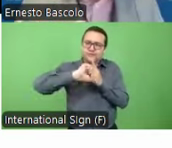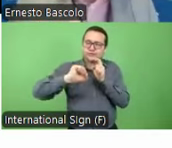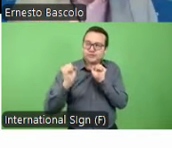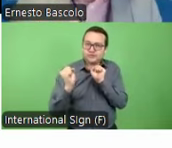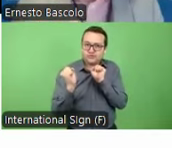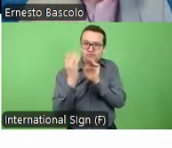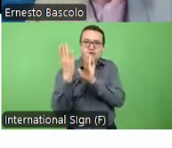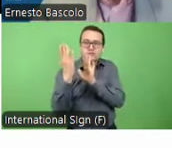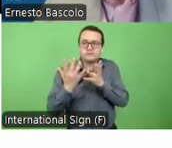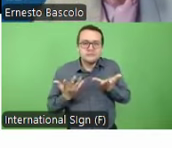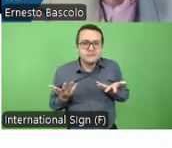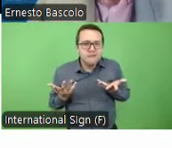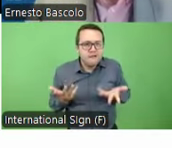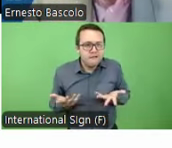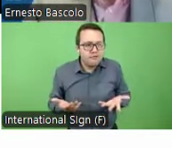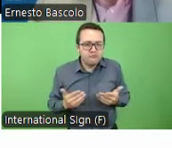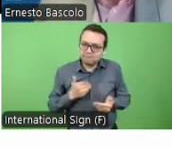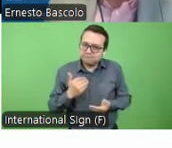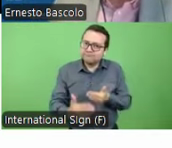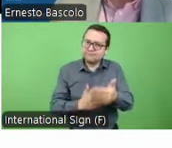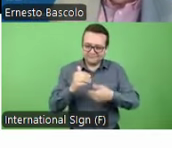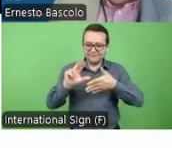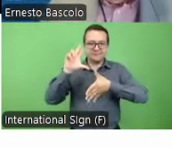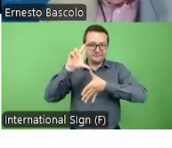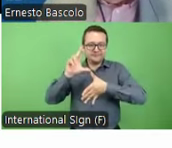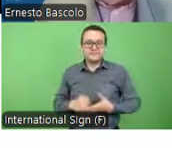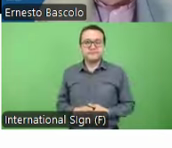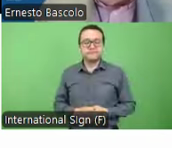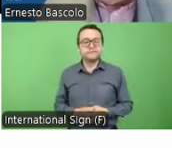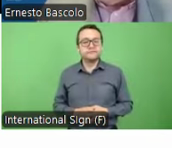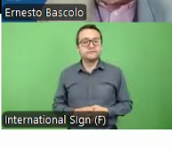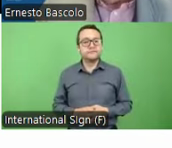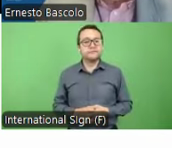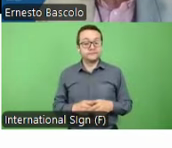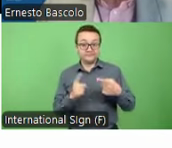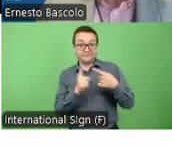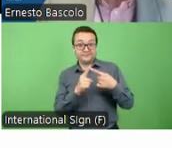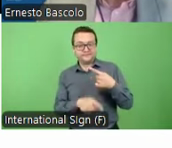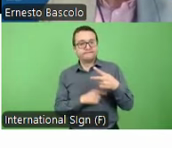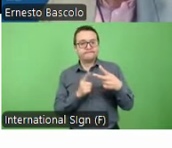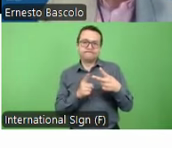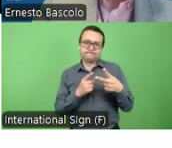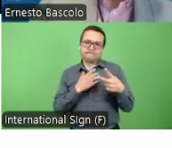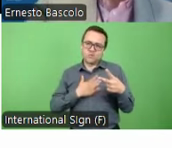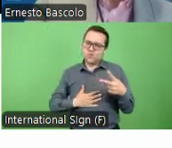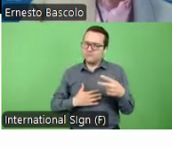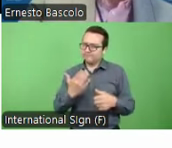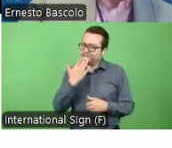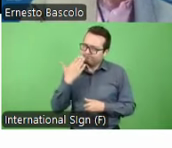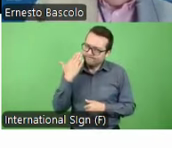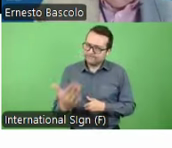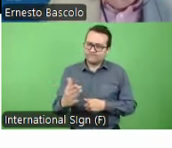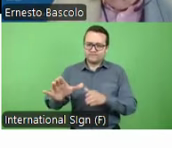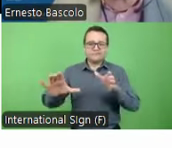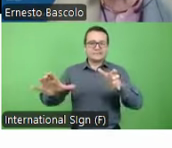enjeux de la fundamental, région ¿no? a été Y en segundo essentiel. lugar, también quiero J'aimerais aussi agradecer a todo el equipo remercier toute